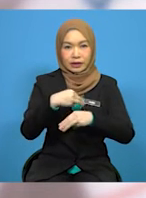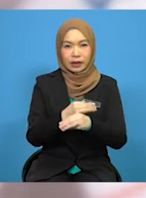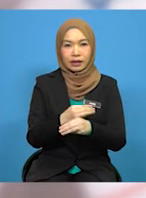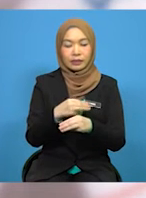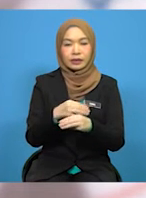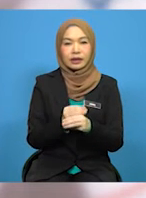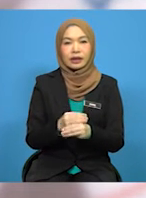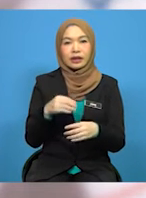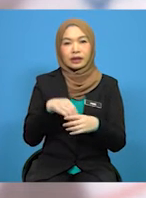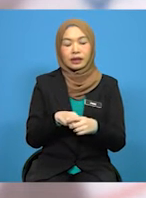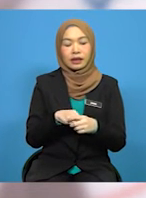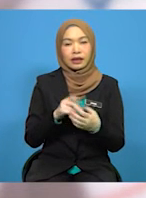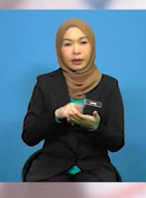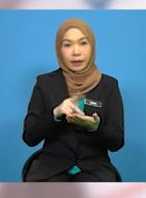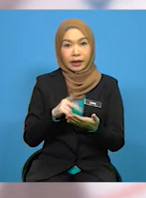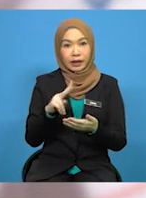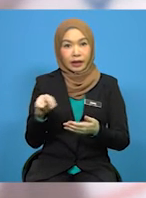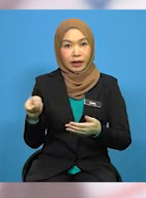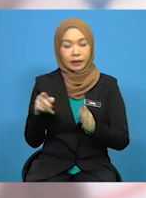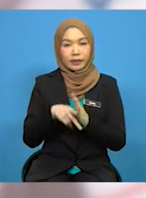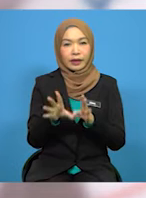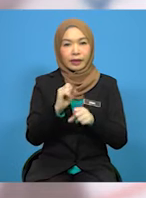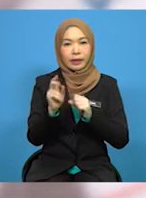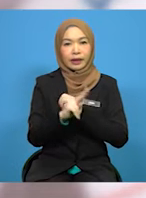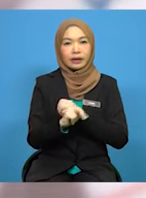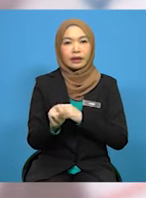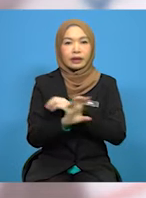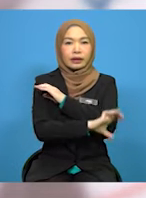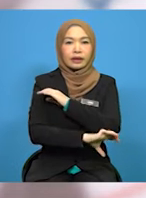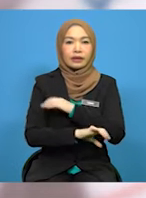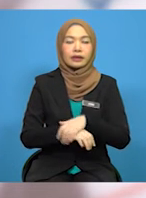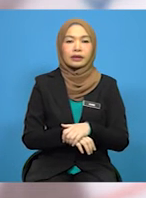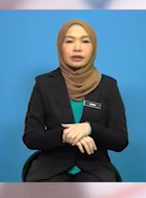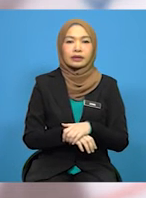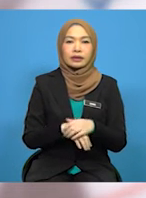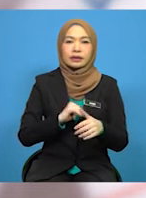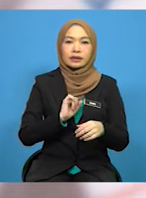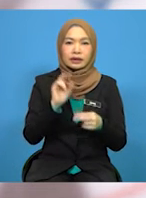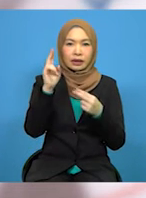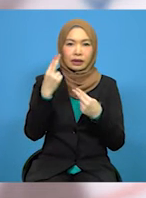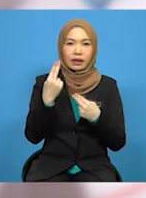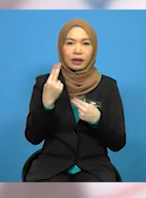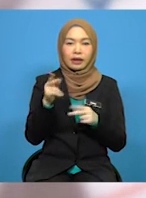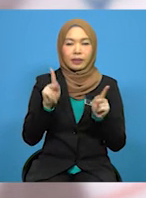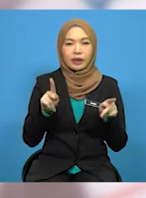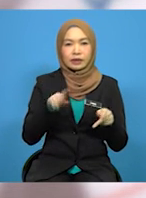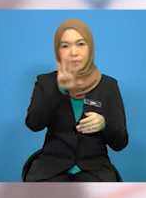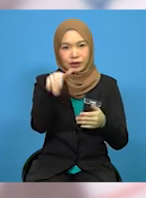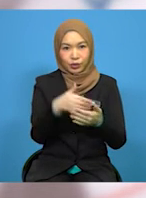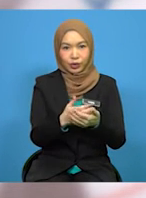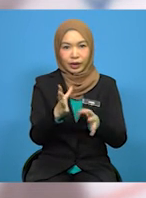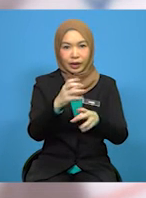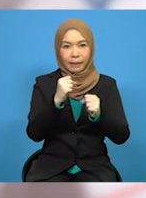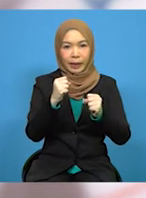masalah-masalah dalam perhitungan pendapatan negara. Harap pelajar sekalian dapat